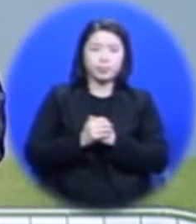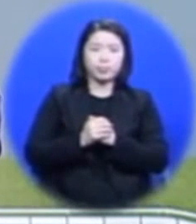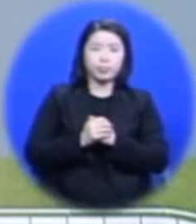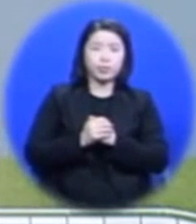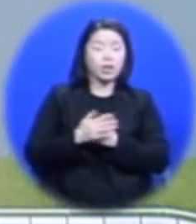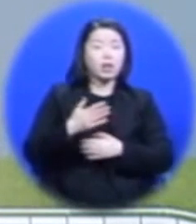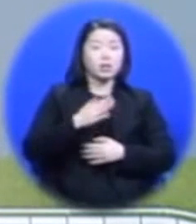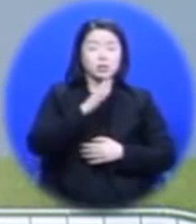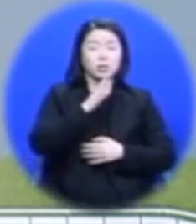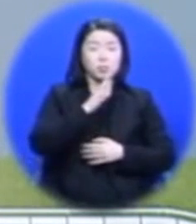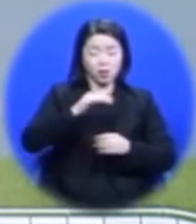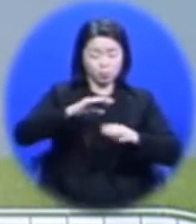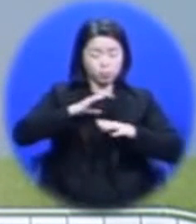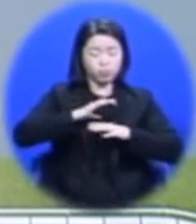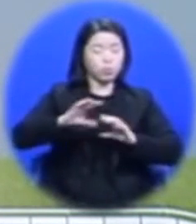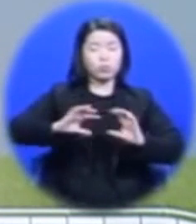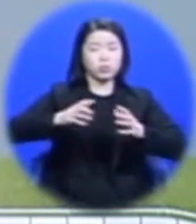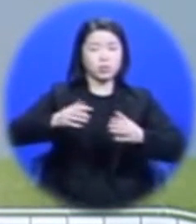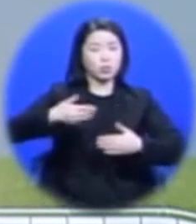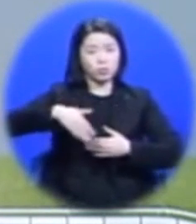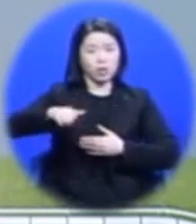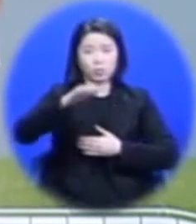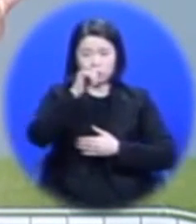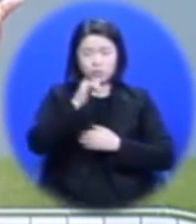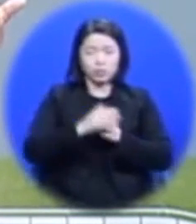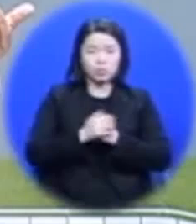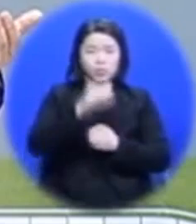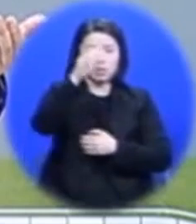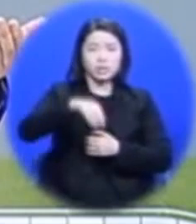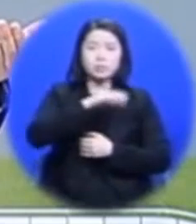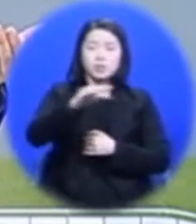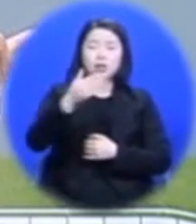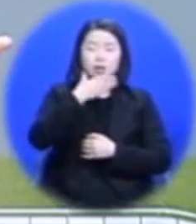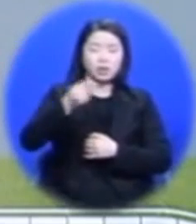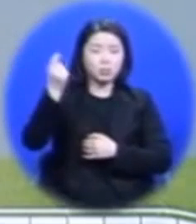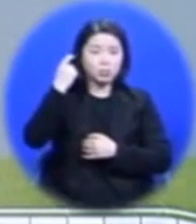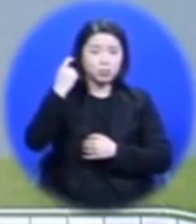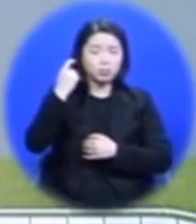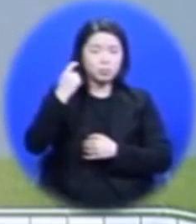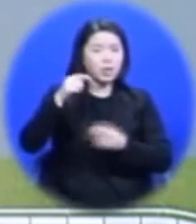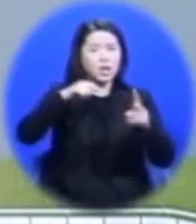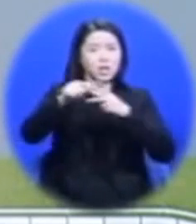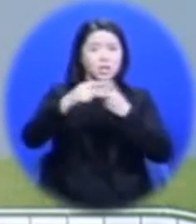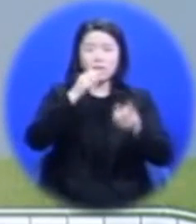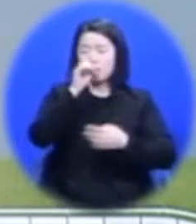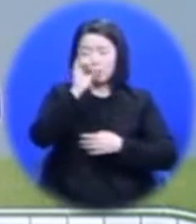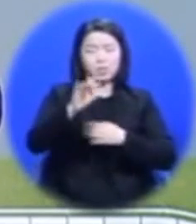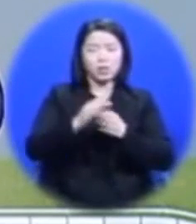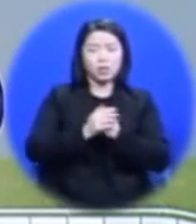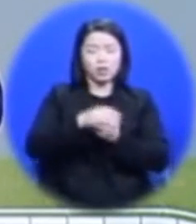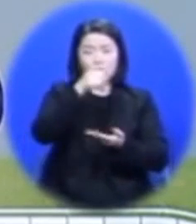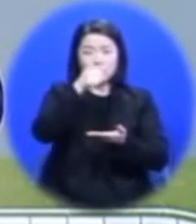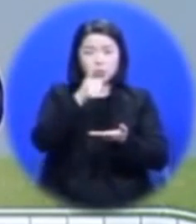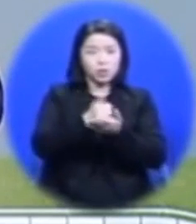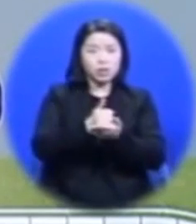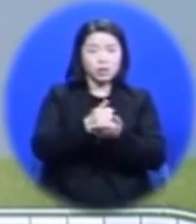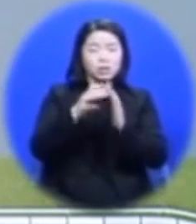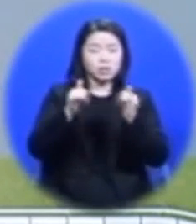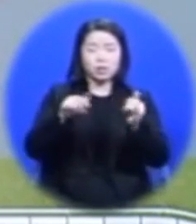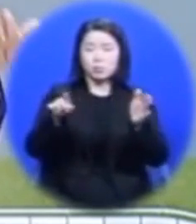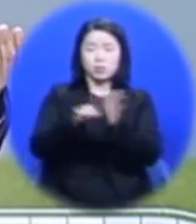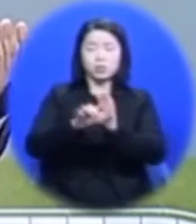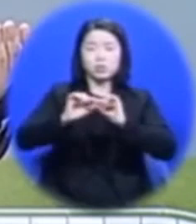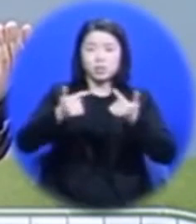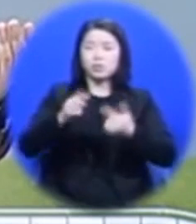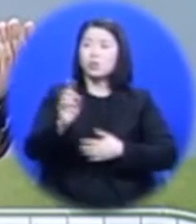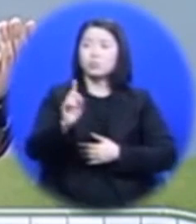왜냐, 정말 무서운 세상으로 가고 있습니다. 십자가의 복음 이해가 안 돼요. 죄인이라고 믿어지지도 않는데 무슨